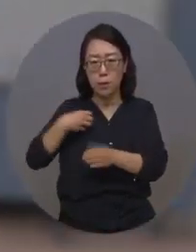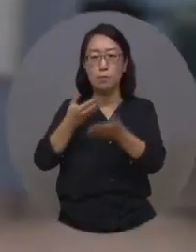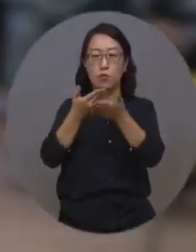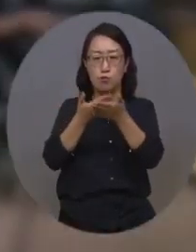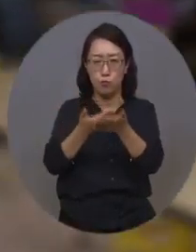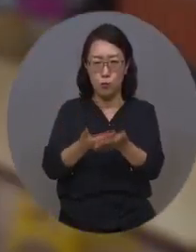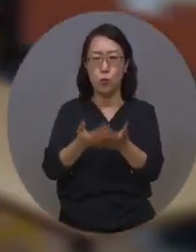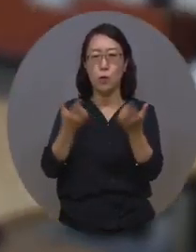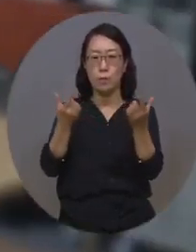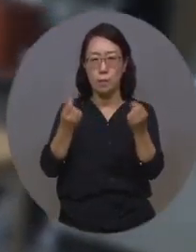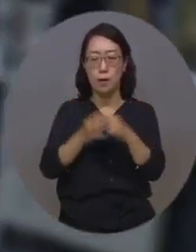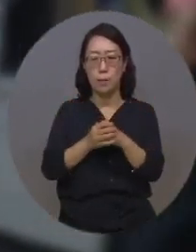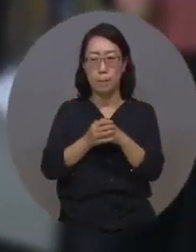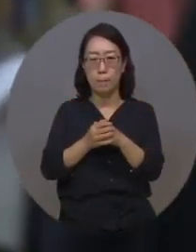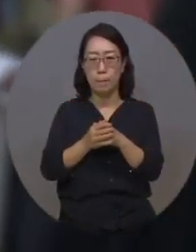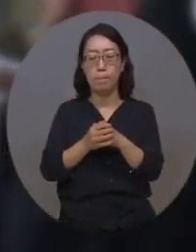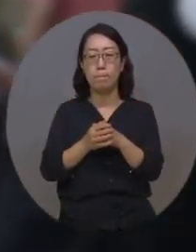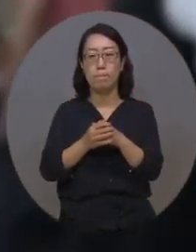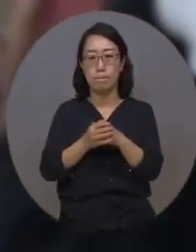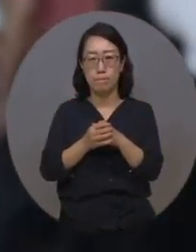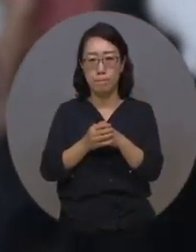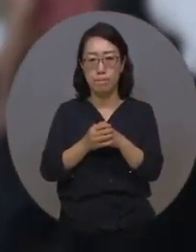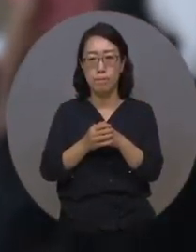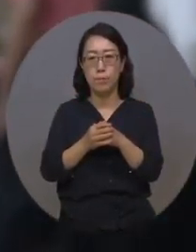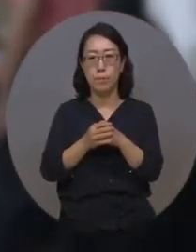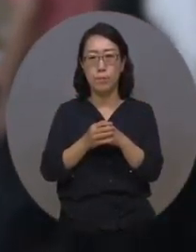시점입니다 폭시 tv 뉴스 퍼슨 용입니다